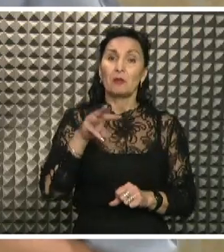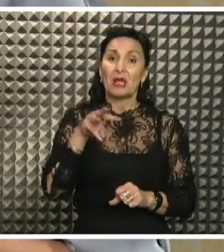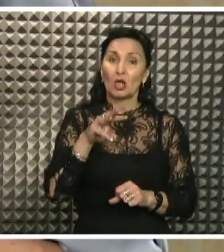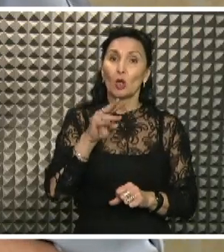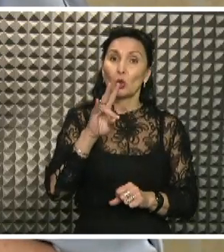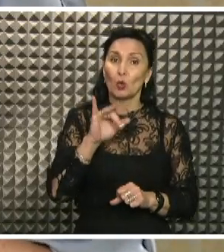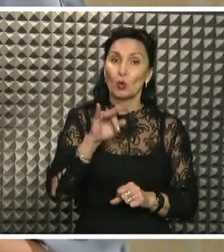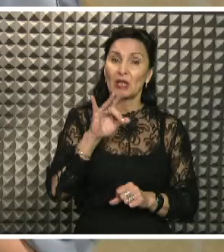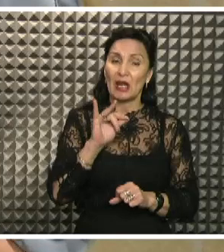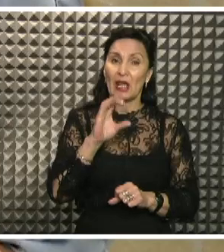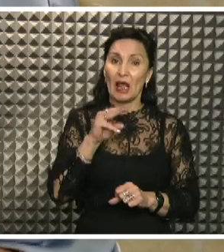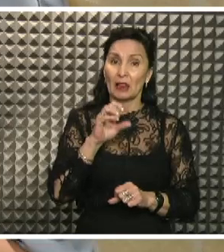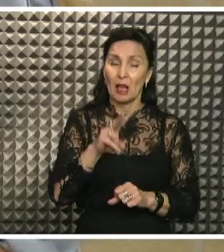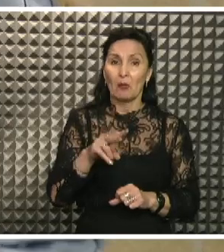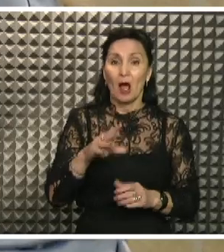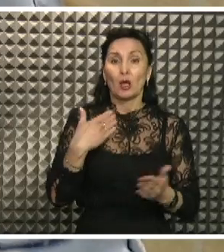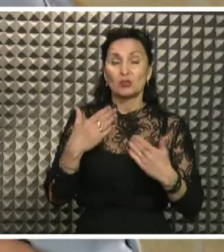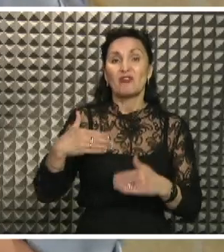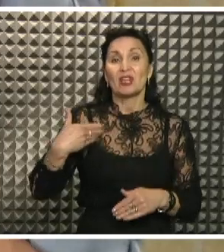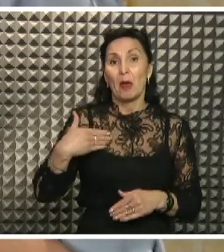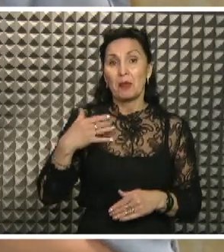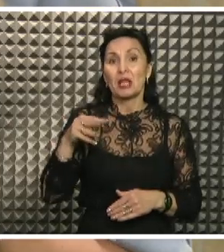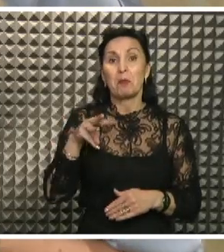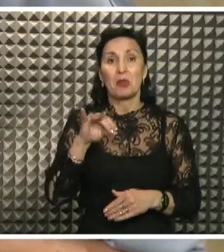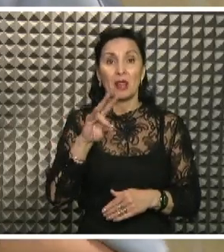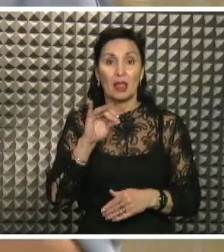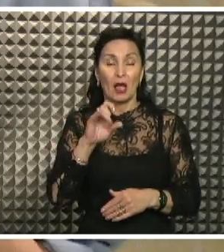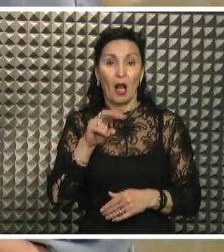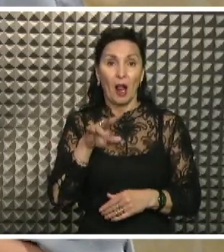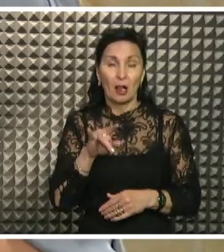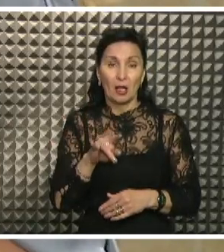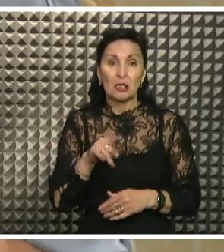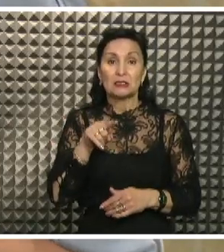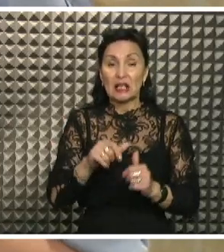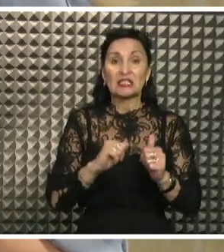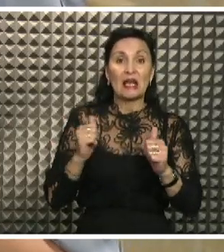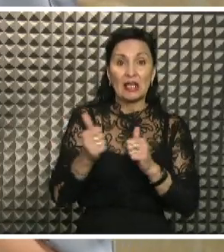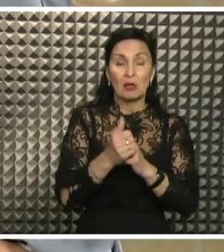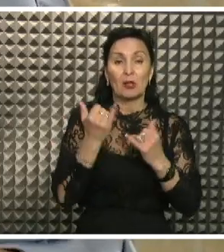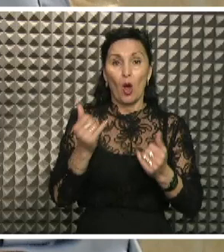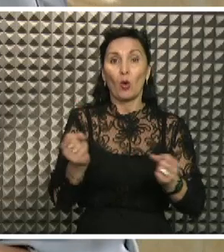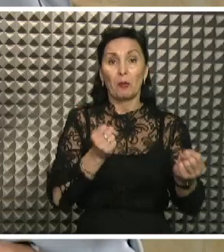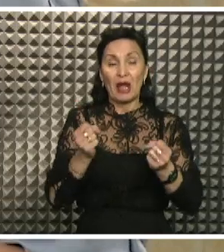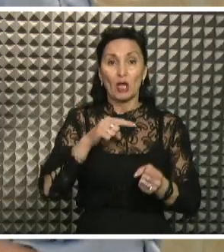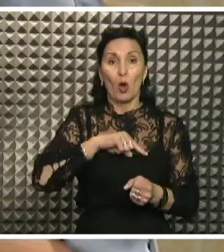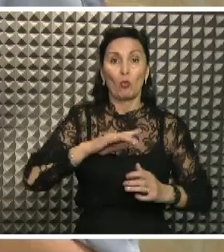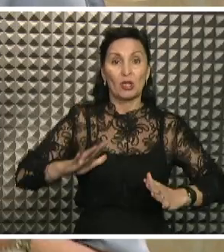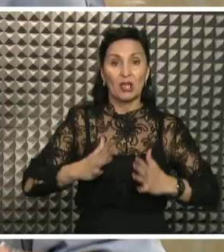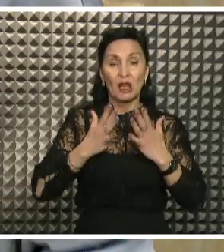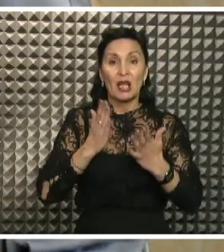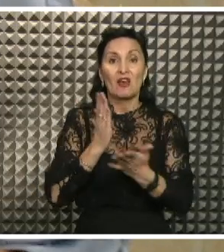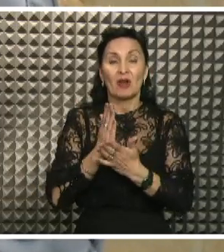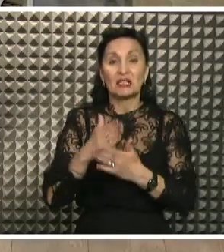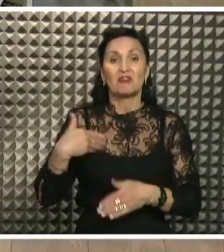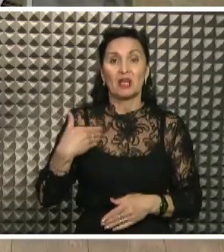нас относятся витамины и минералы. Здесь лидерами для укрепления иммунитета являются витамин